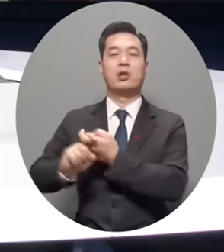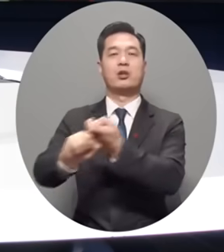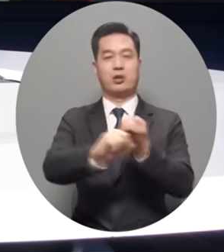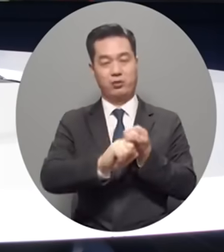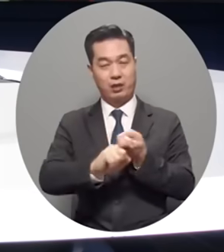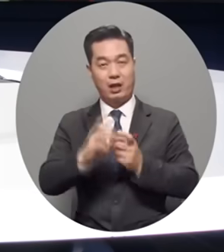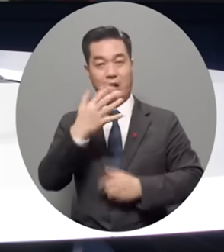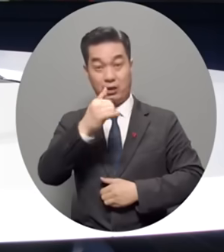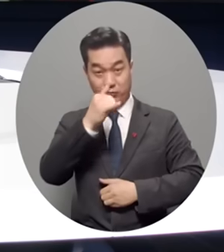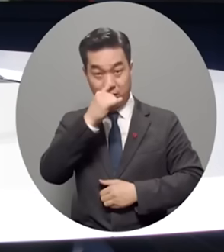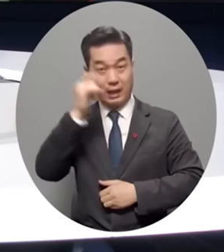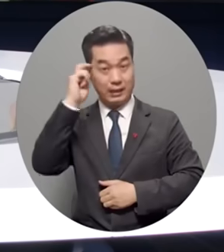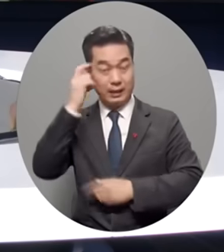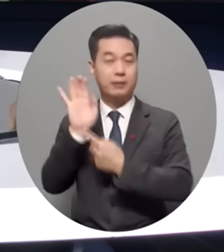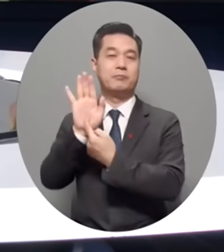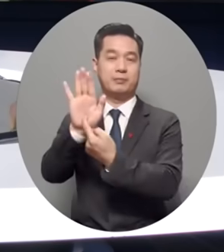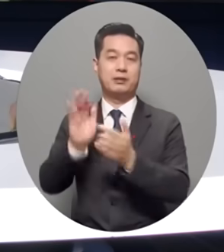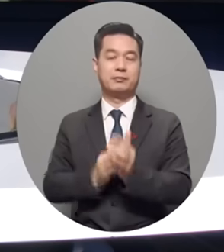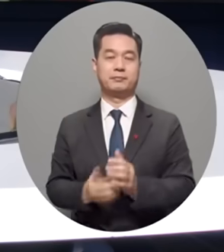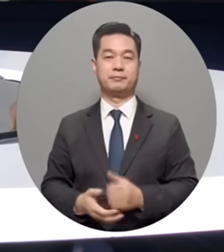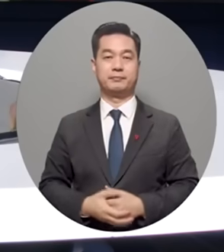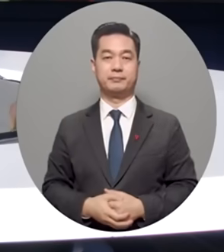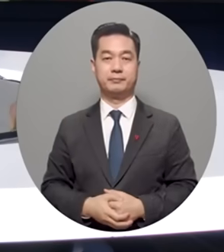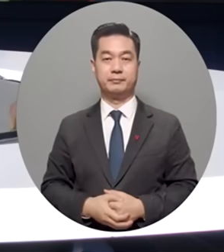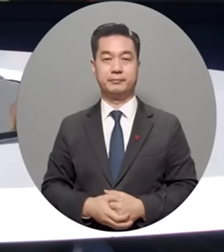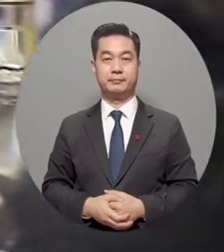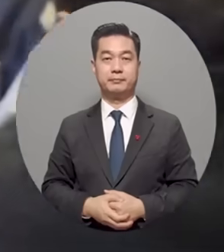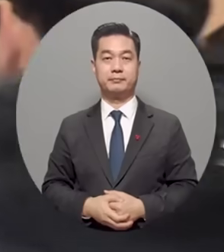크게 열어뒀습니다. 조희원 기자입니다.